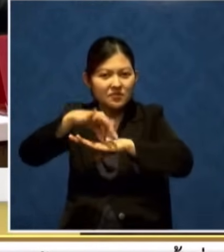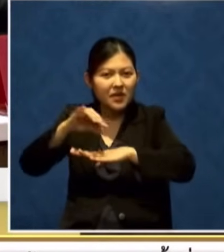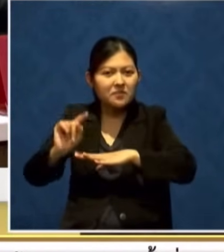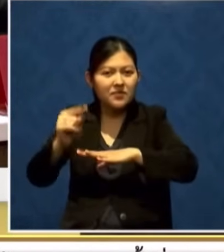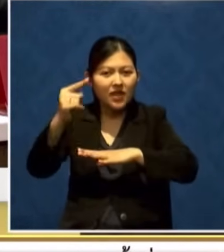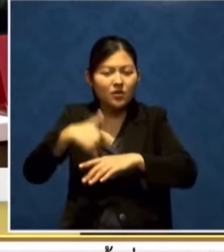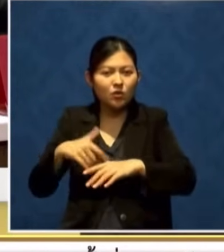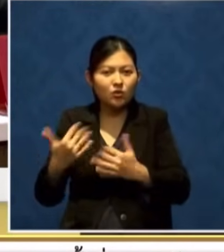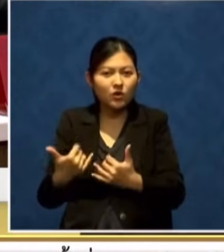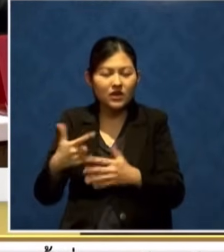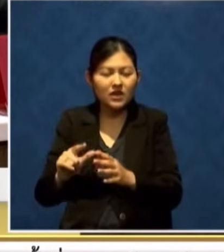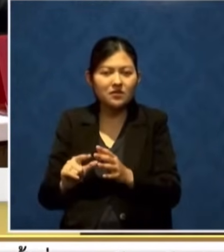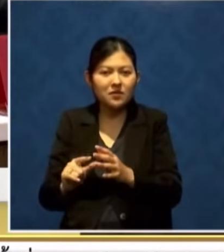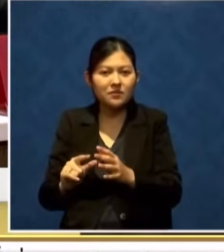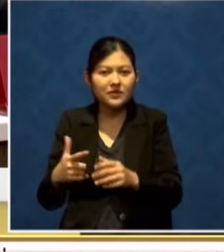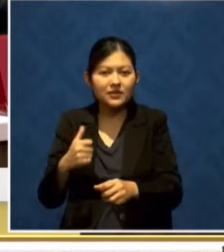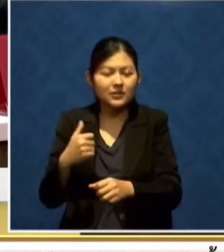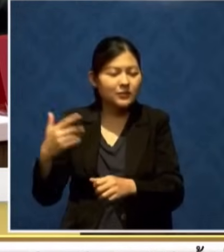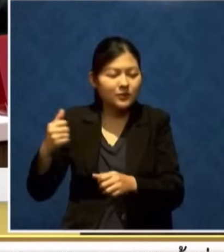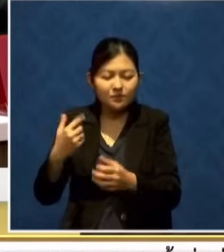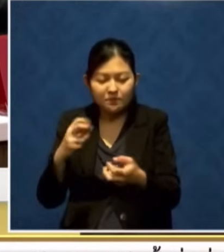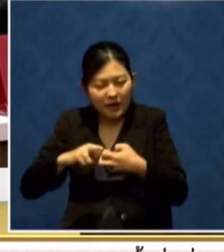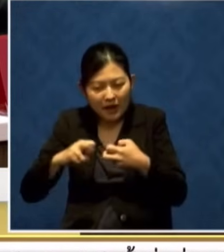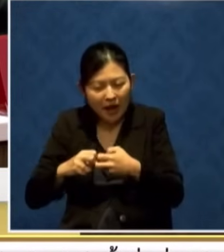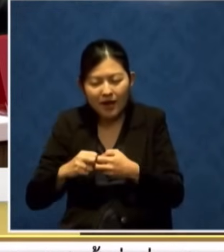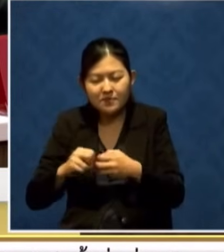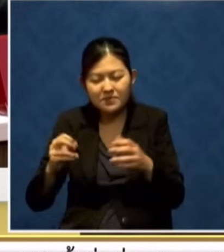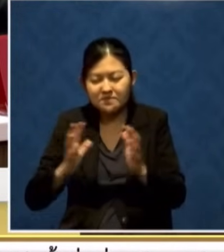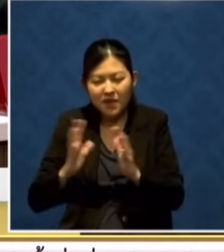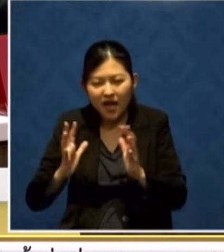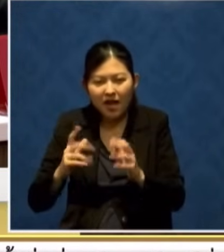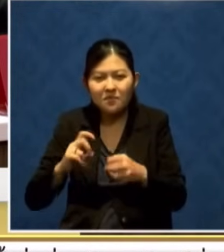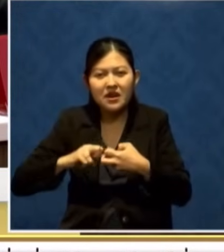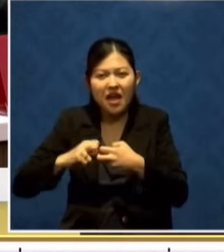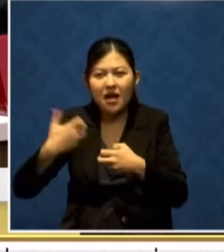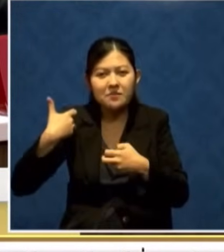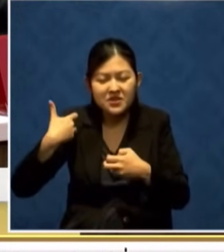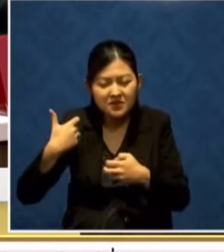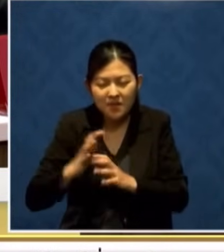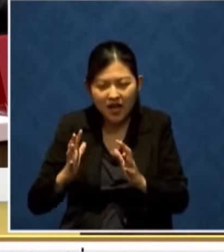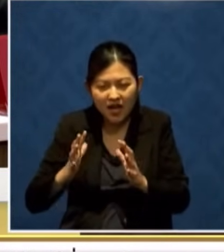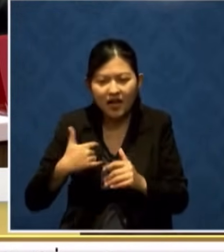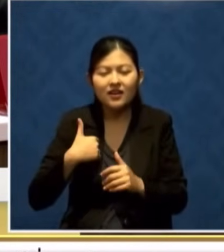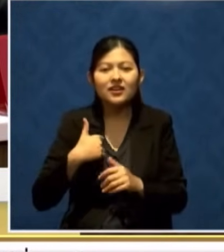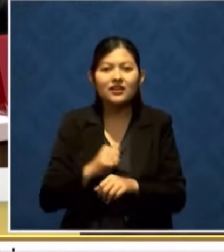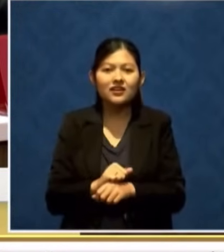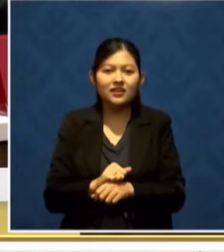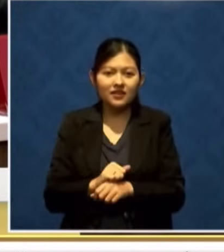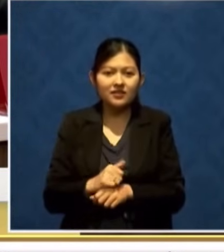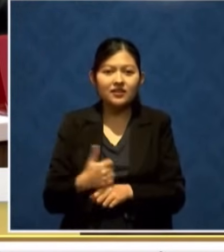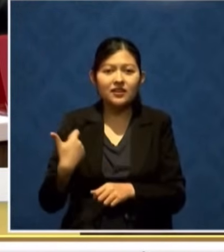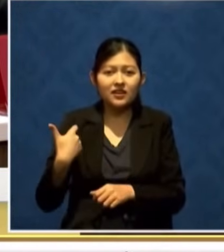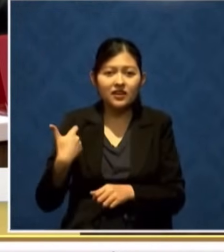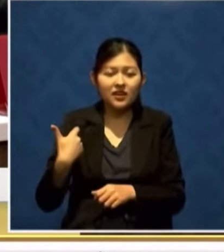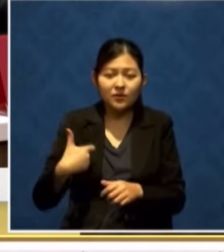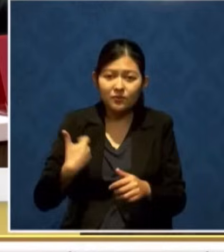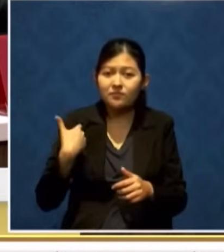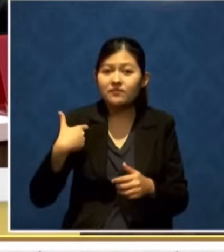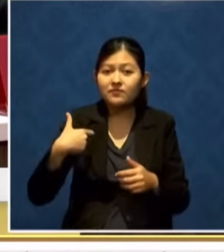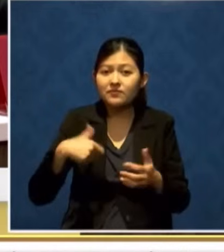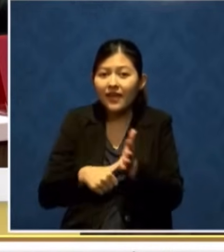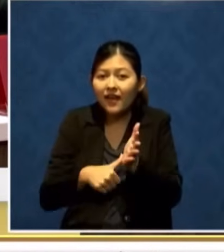ภูเขาไฟมันคลุกฝุ่นอยู่ตลอดเวลาวิ่งเต้นอะไรต่างๆมันมีหรือเปล่า